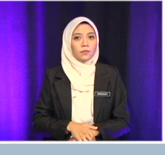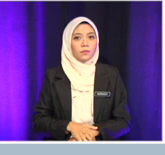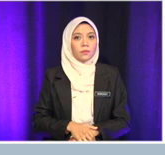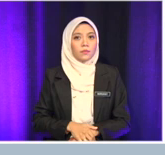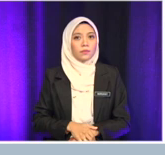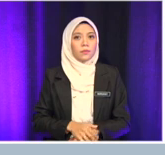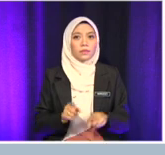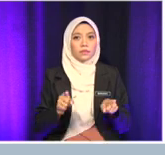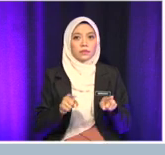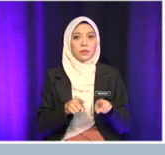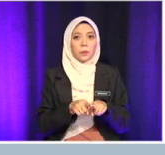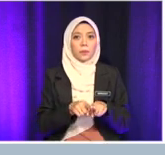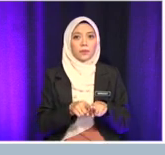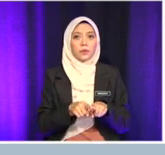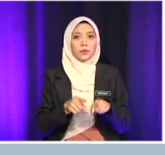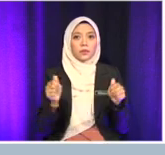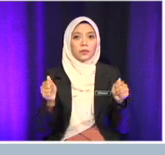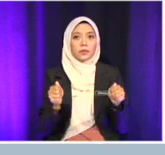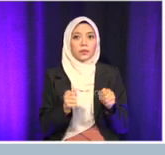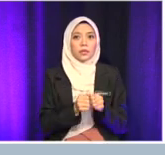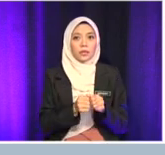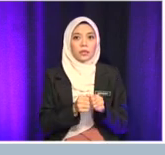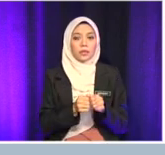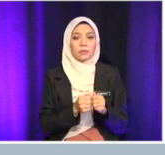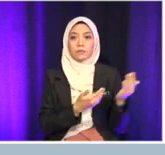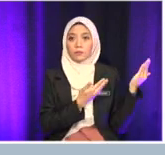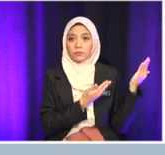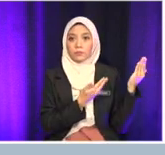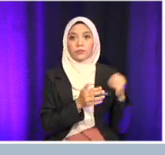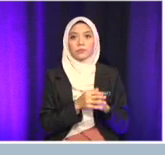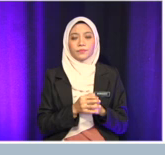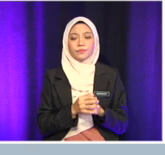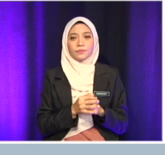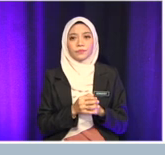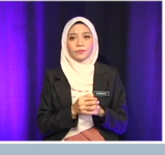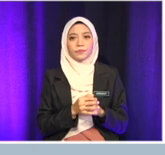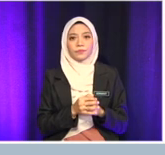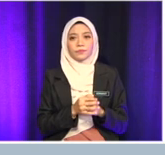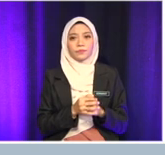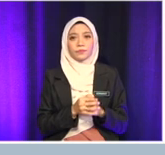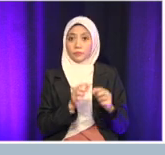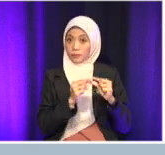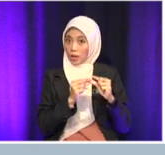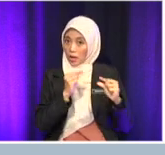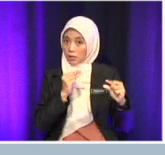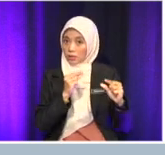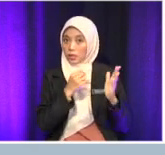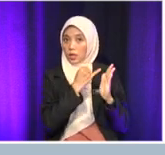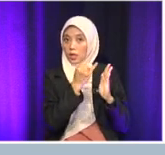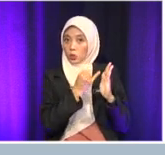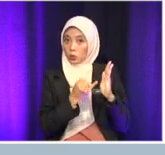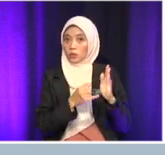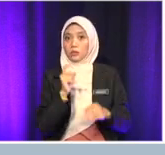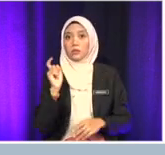seperti kecil dan samo atau kecil dan besar dan sama garis yang dilukis mestilah garis padu